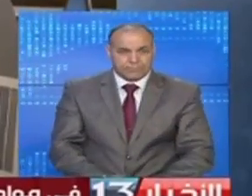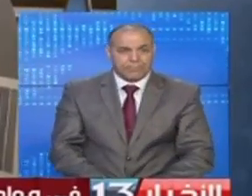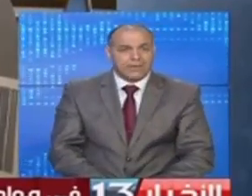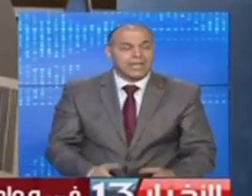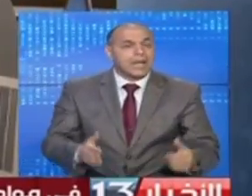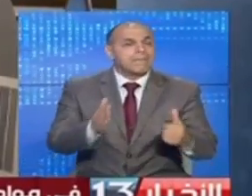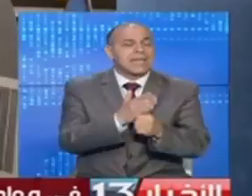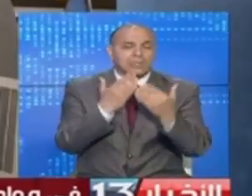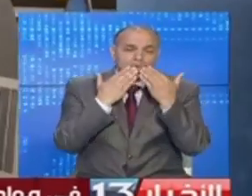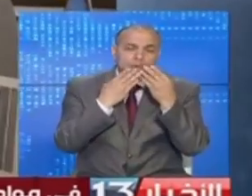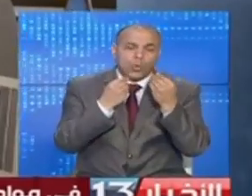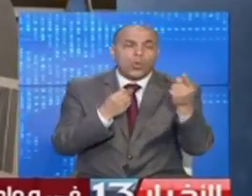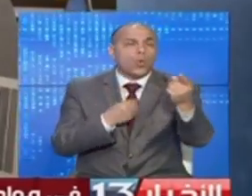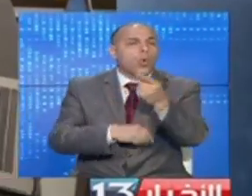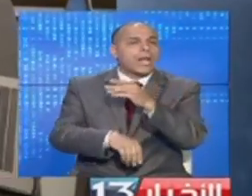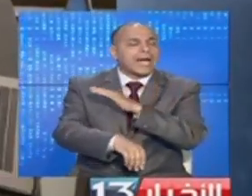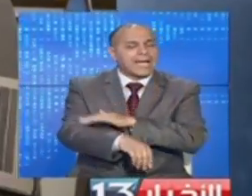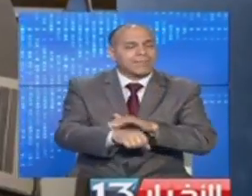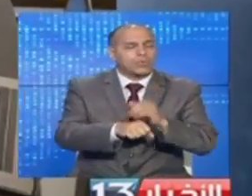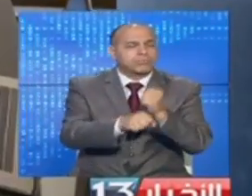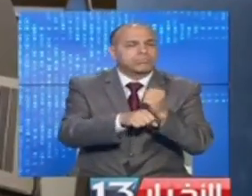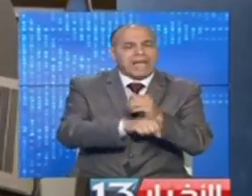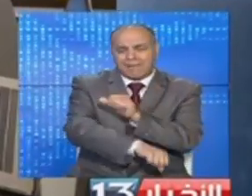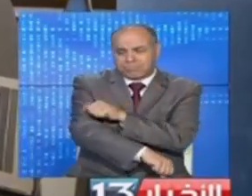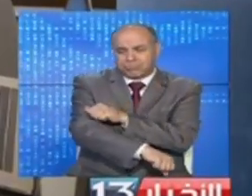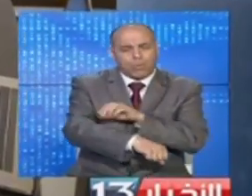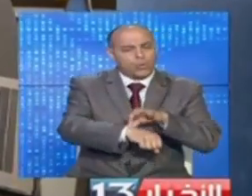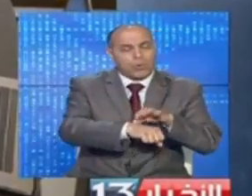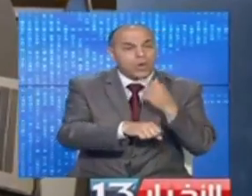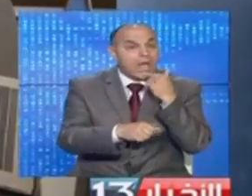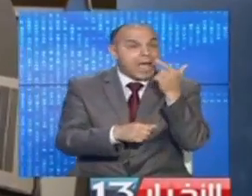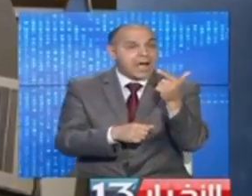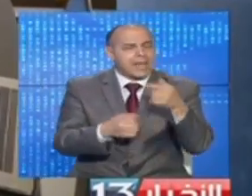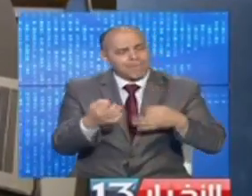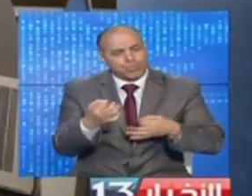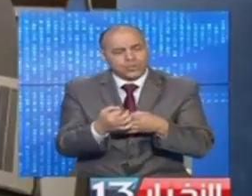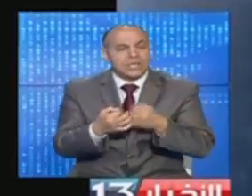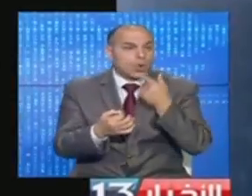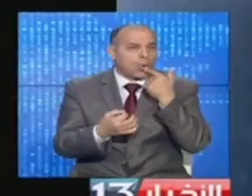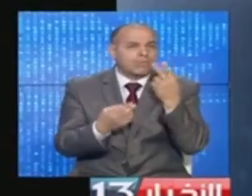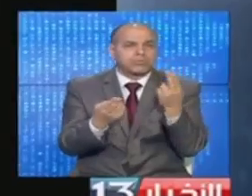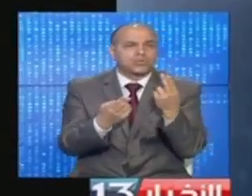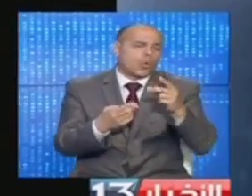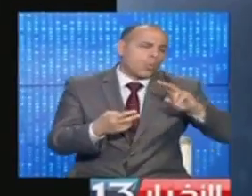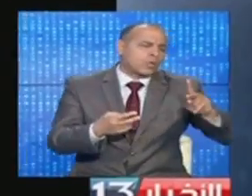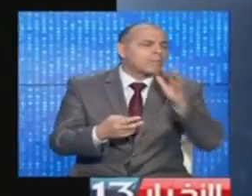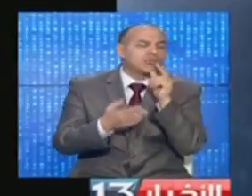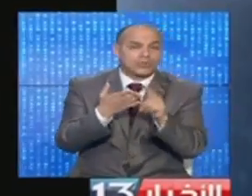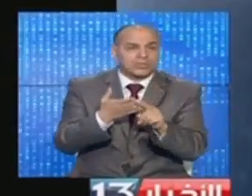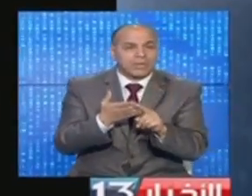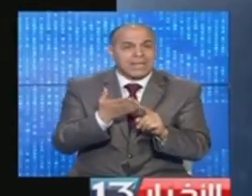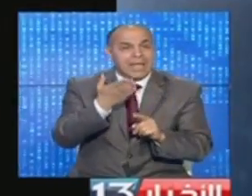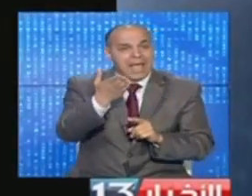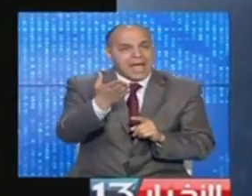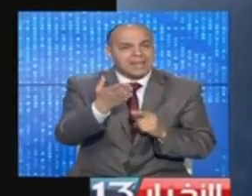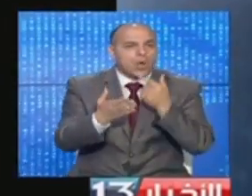بطاقة شكر وتكريم للعاملين في الخطوط الأمامية، فقد تفعل الموسيقى ما عجزت عنه مجالات أخرى